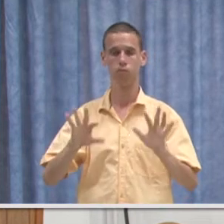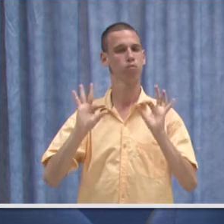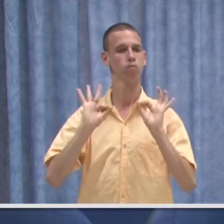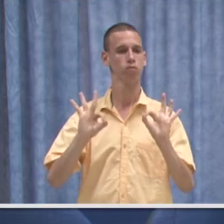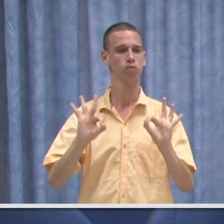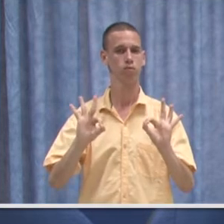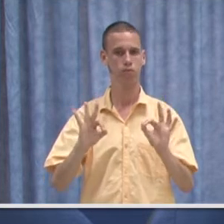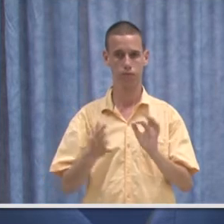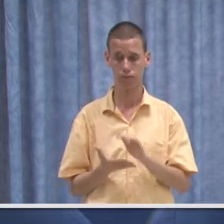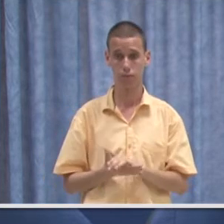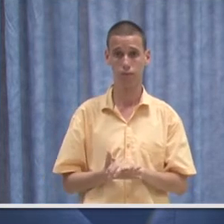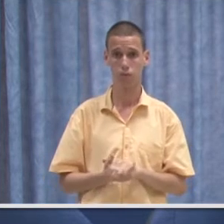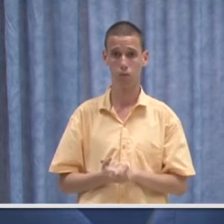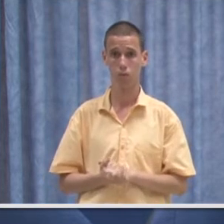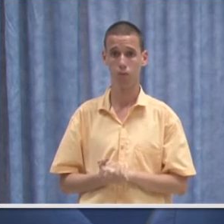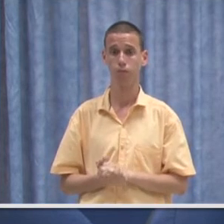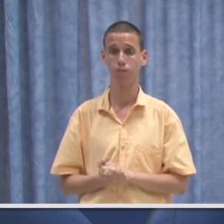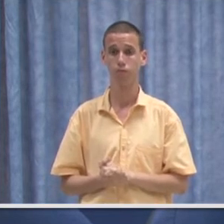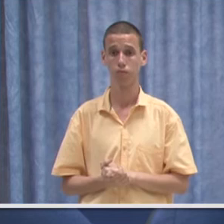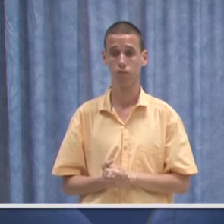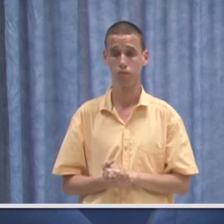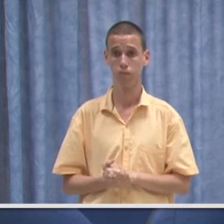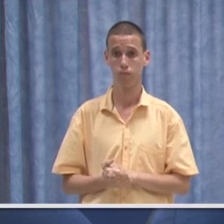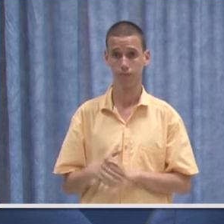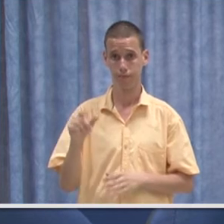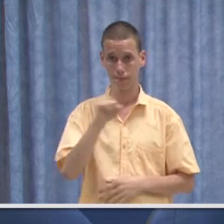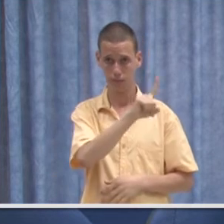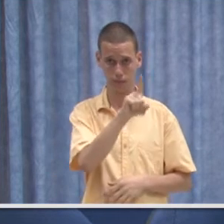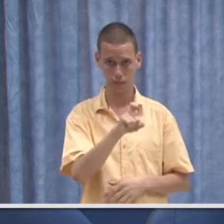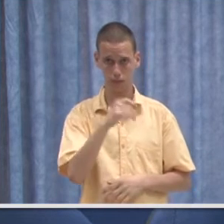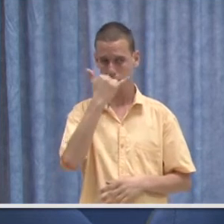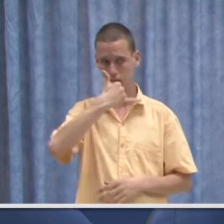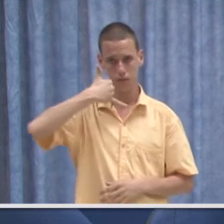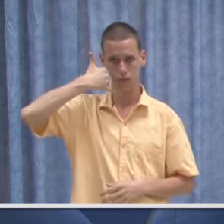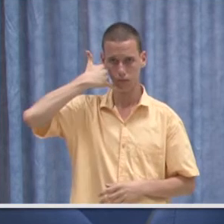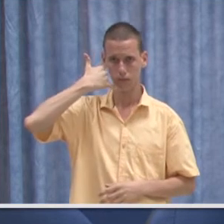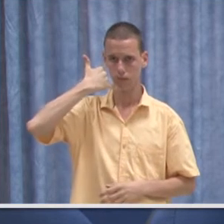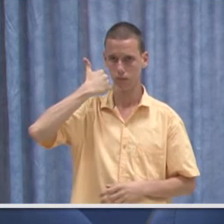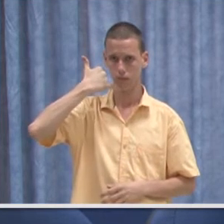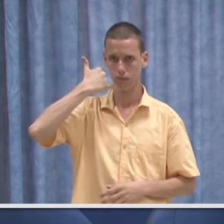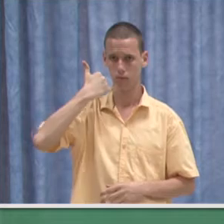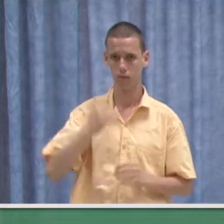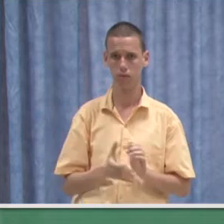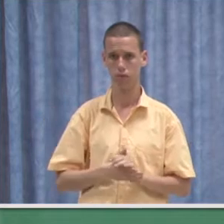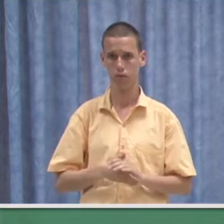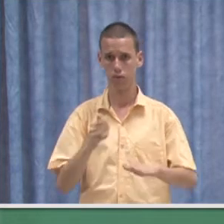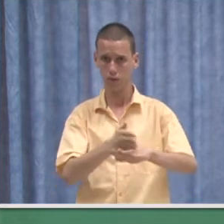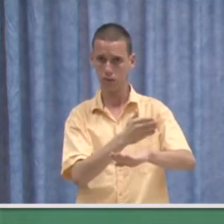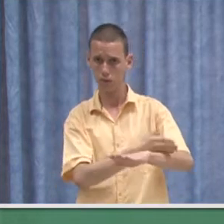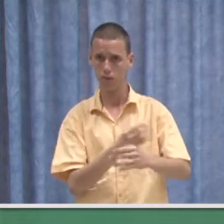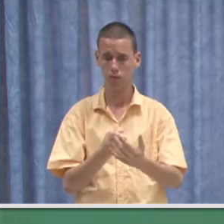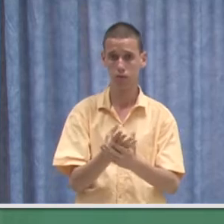Okay. Pour ça fait Israël là mon quoi Israël il peut pour activer aussi à cause d'envie sur mon